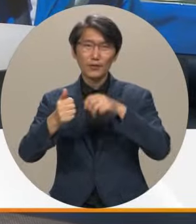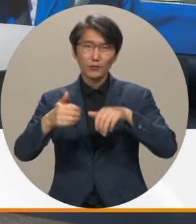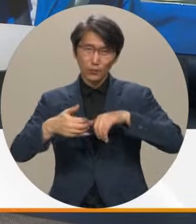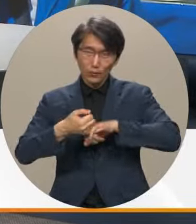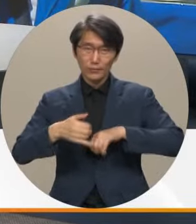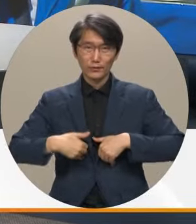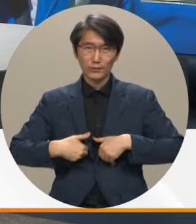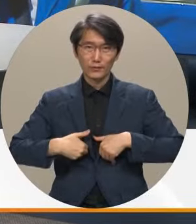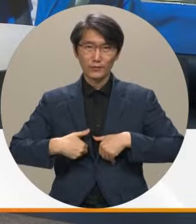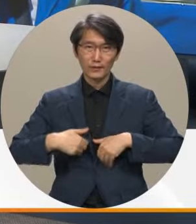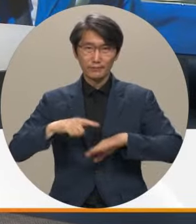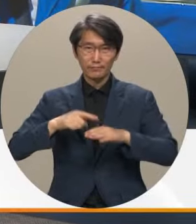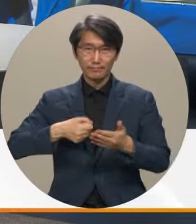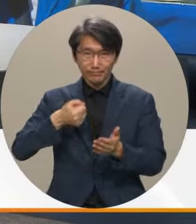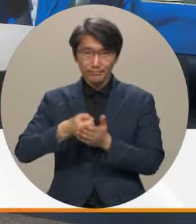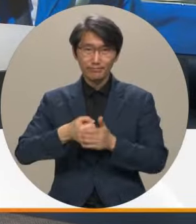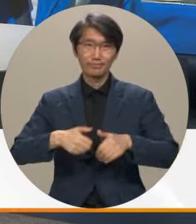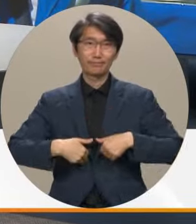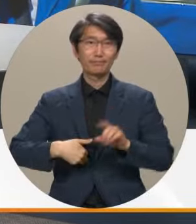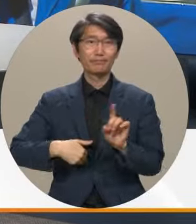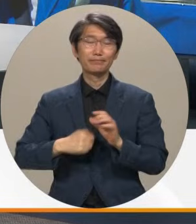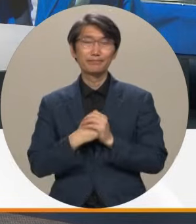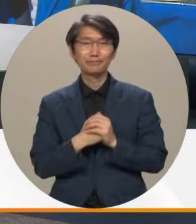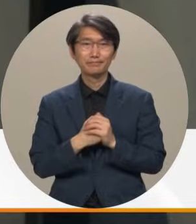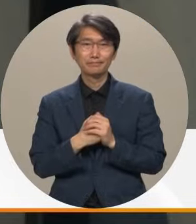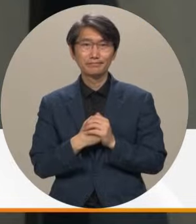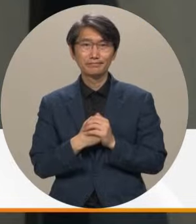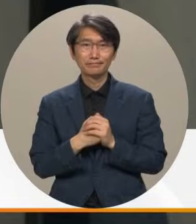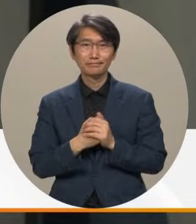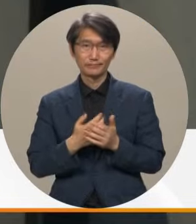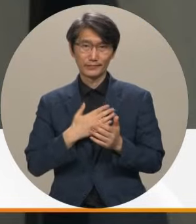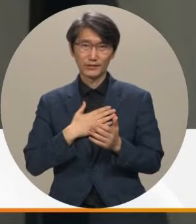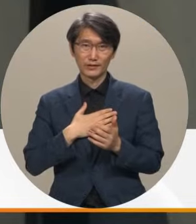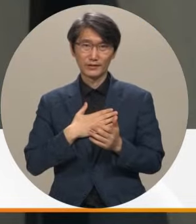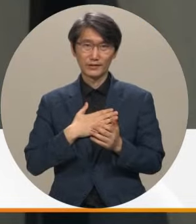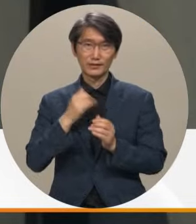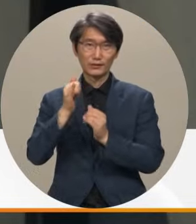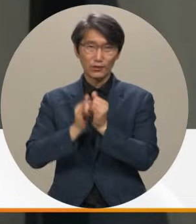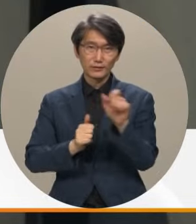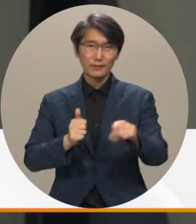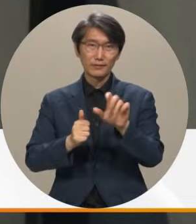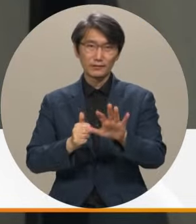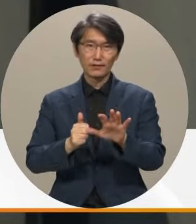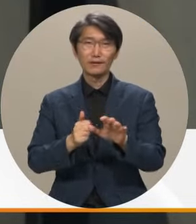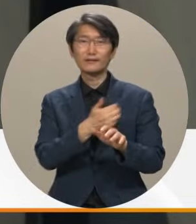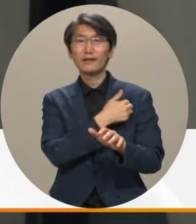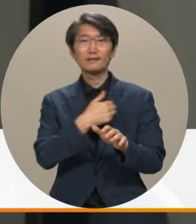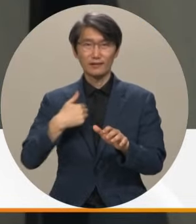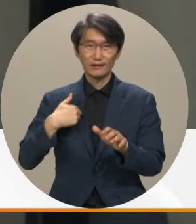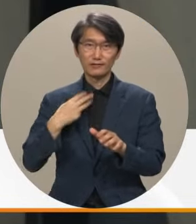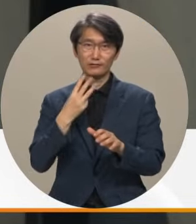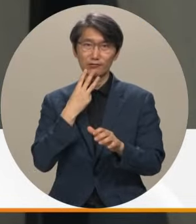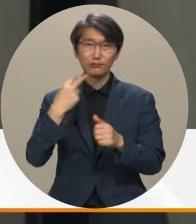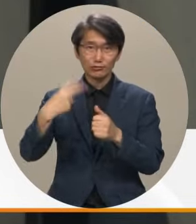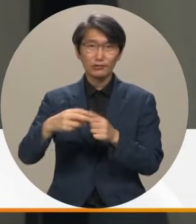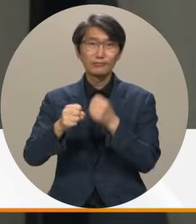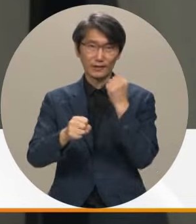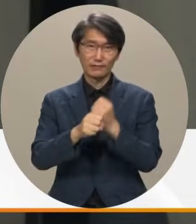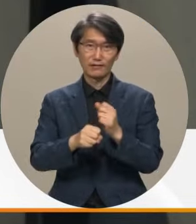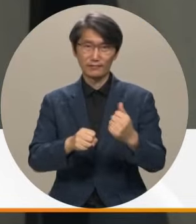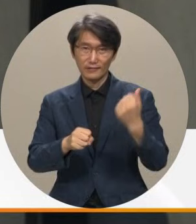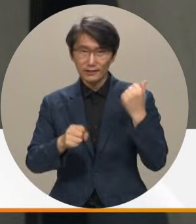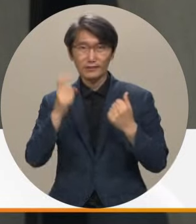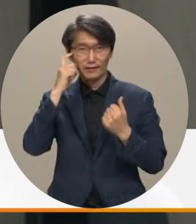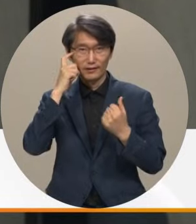다짐 한 말씀 부탁드리겠습니다. 예, 저는 역사 앞에서 당당한 그런 서울 교육을 만들어야겠다